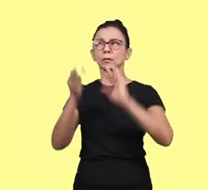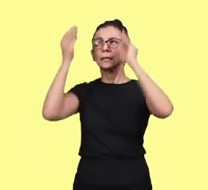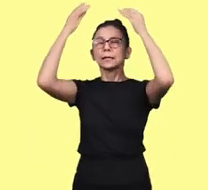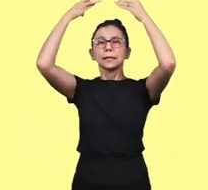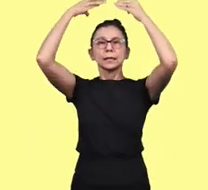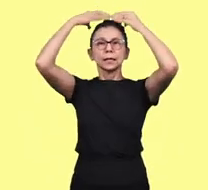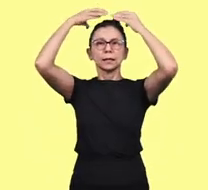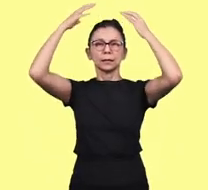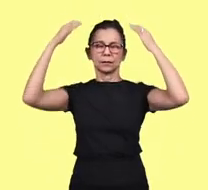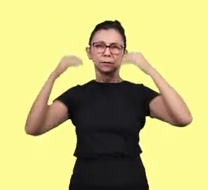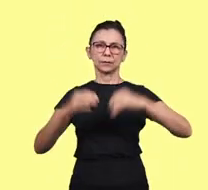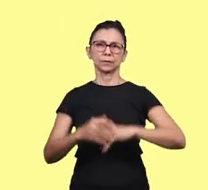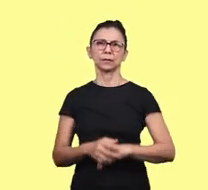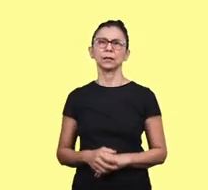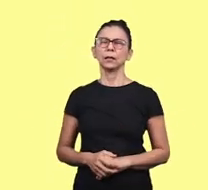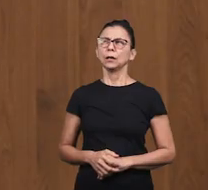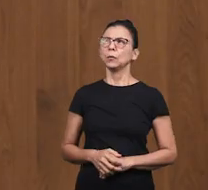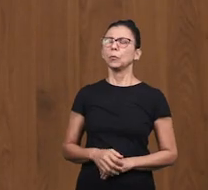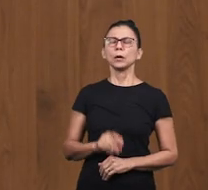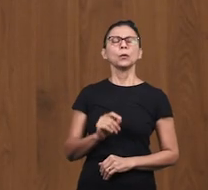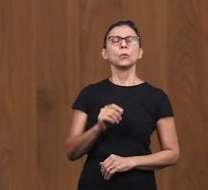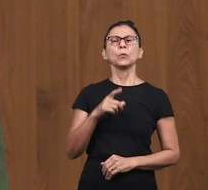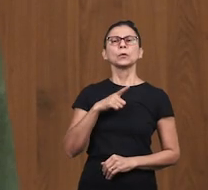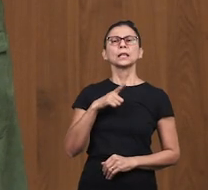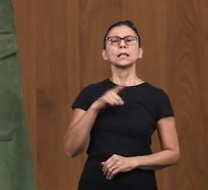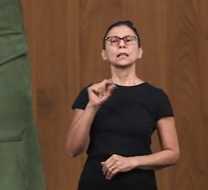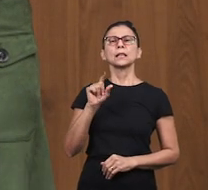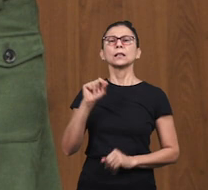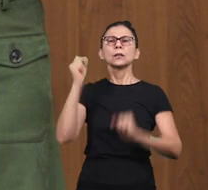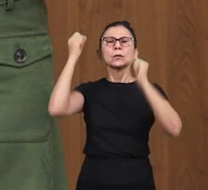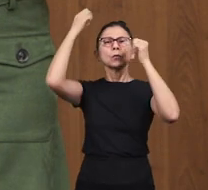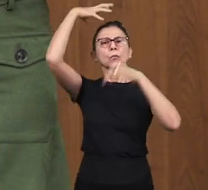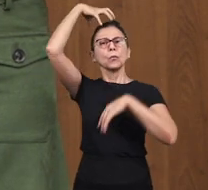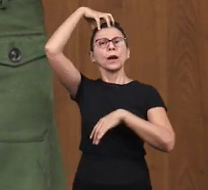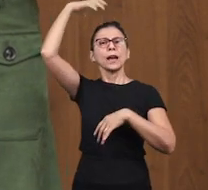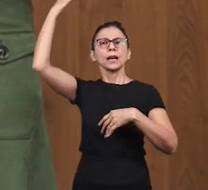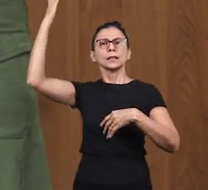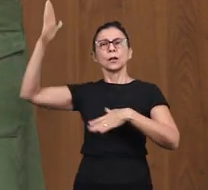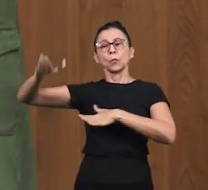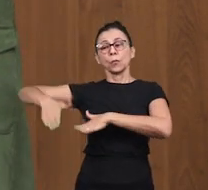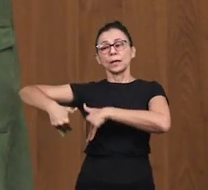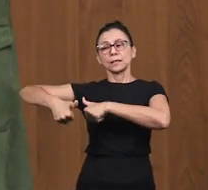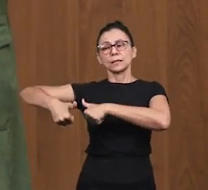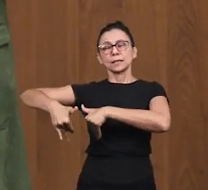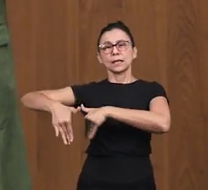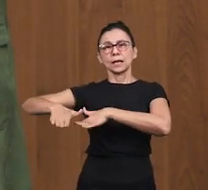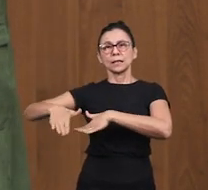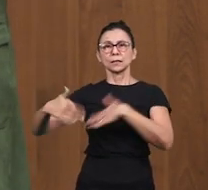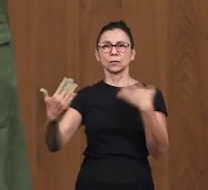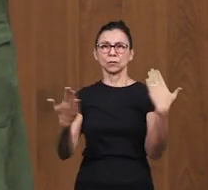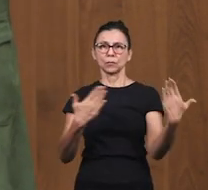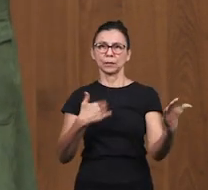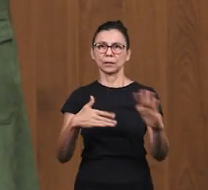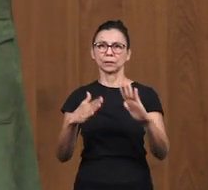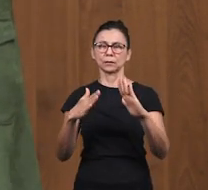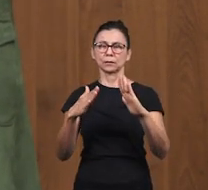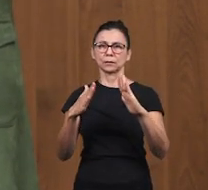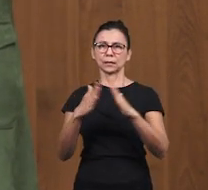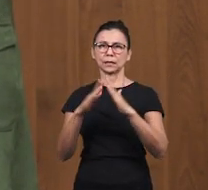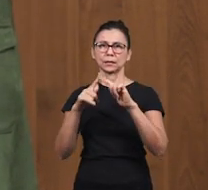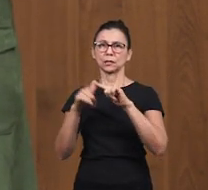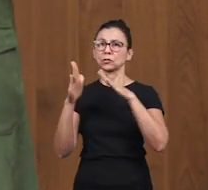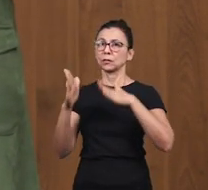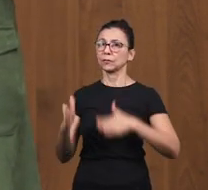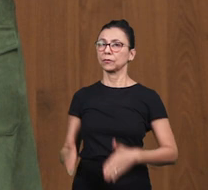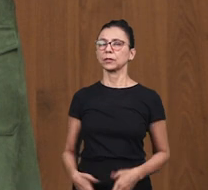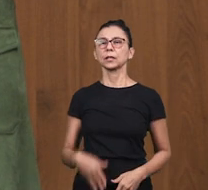Jésus est notre roi. Et qu'est-ce que le roi il a? Il a une armée et son armée c'est l'Église